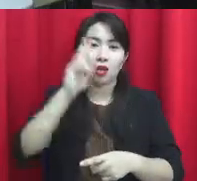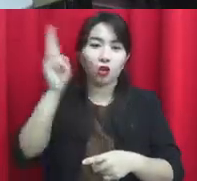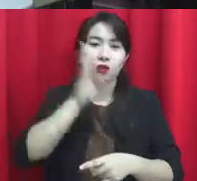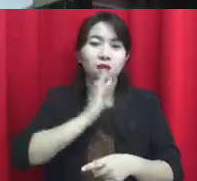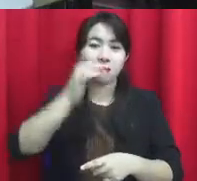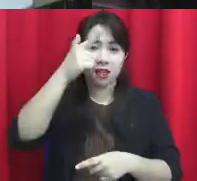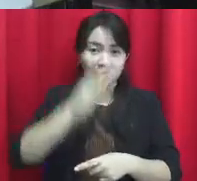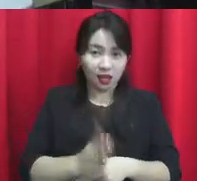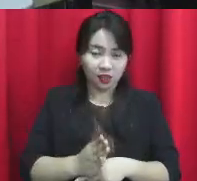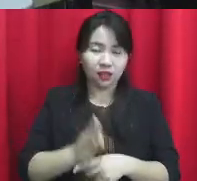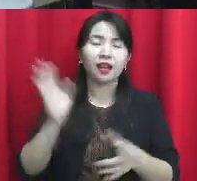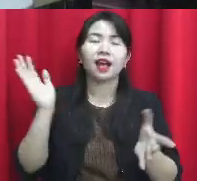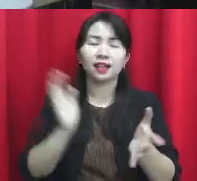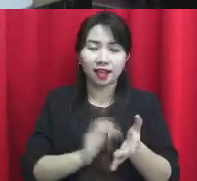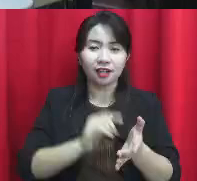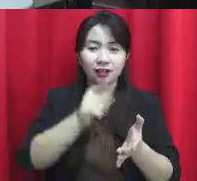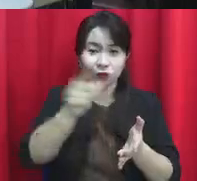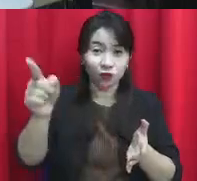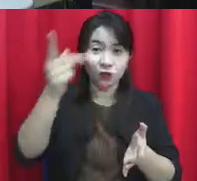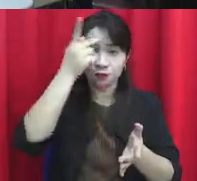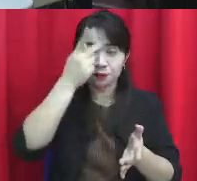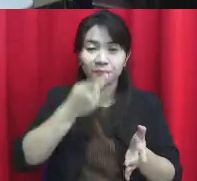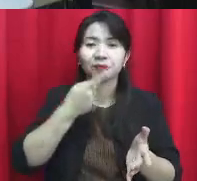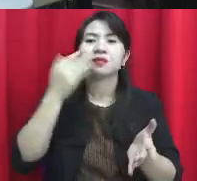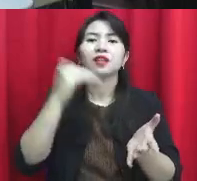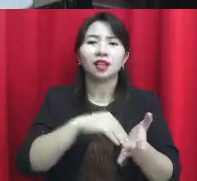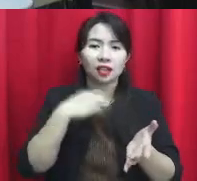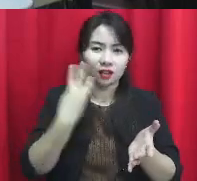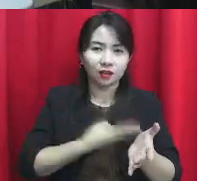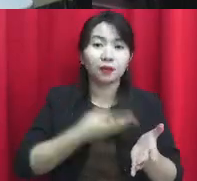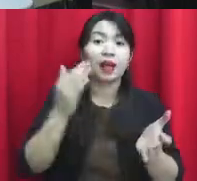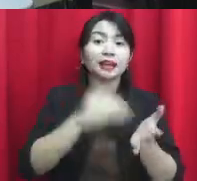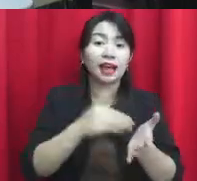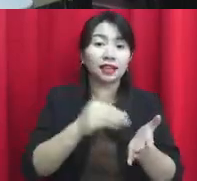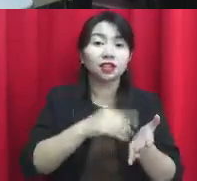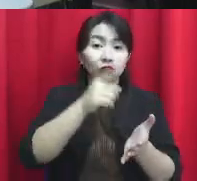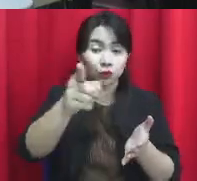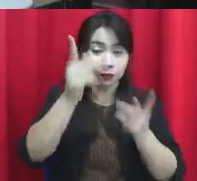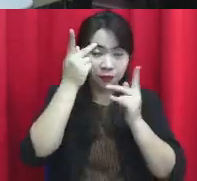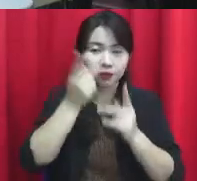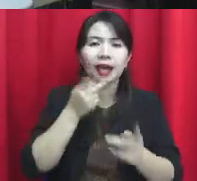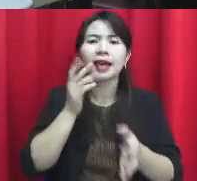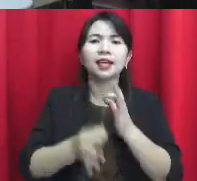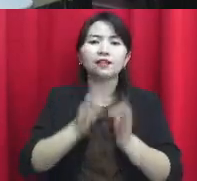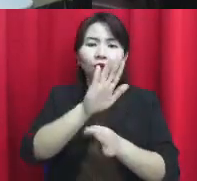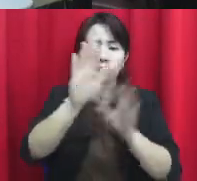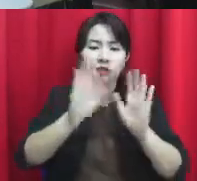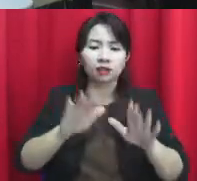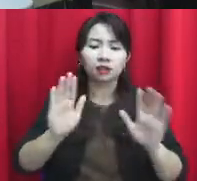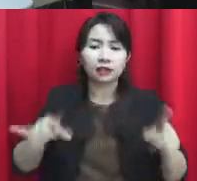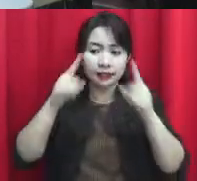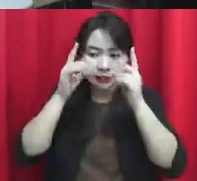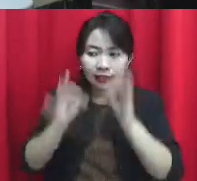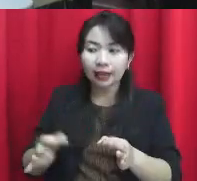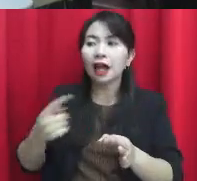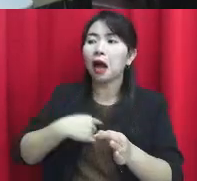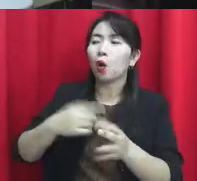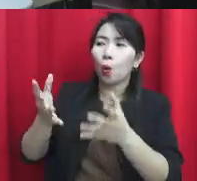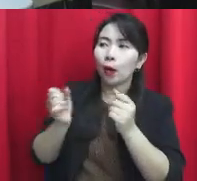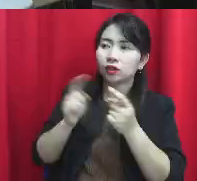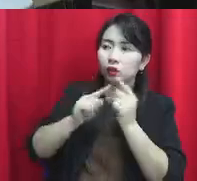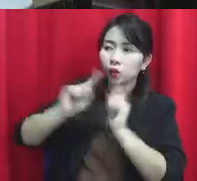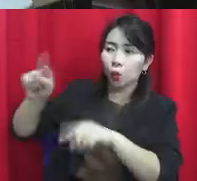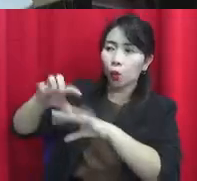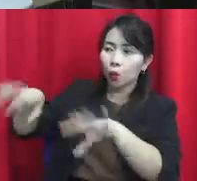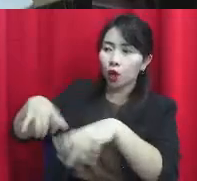see Alam niyo dapat sa mga parents shoutout to all parents pag mag-decide ang anak niyo na magpagamit sa Diyos Hwag niyo na sabihin na Sigurado ka ba diyan